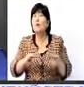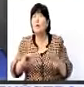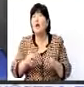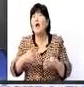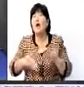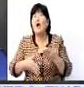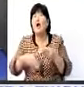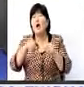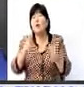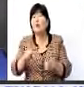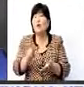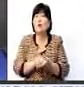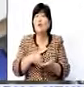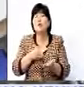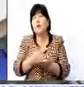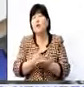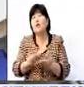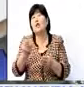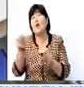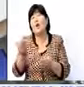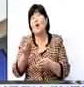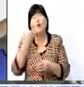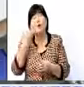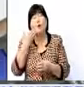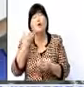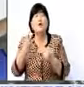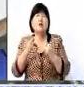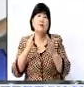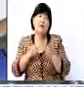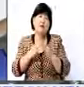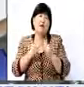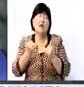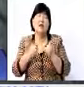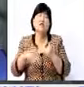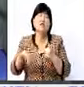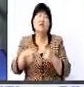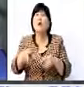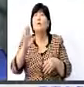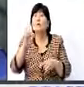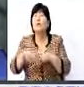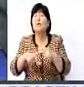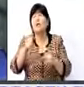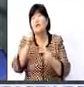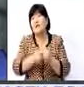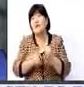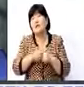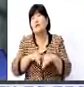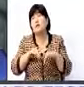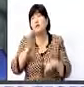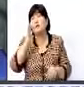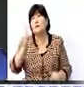оформить пенсию и пособие, получить льготное жилье и земельный участок. По словам организаторов, ярмарка будет носить регулярный